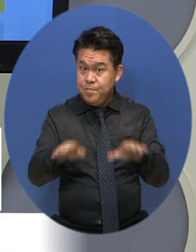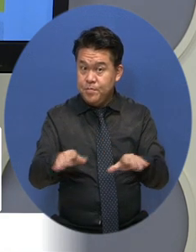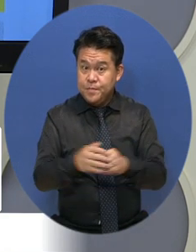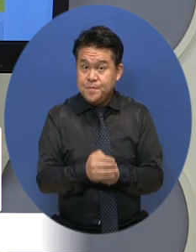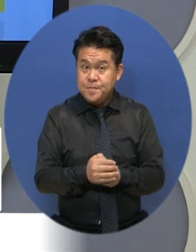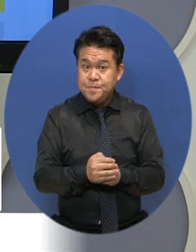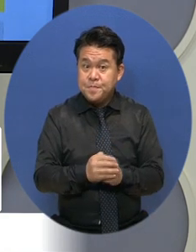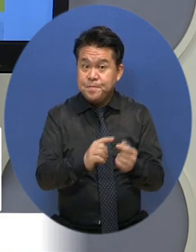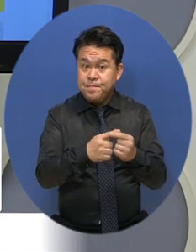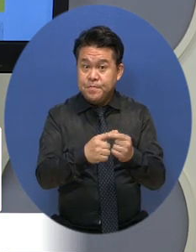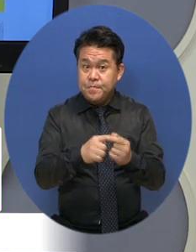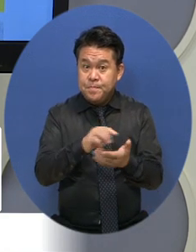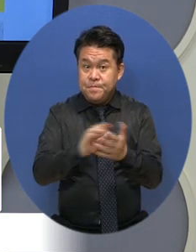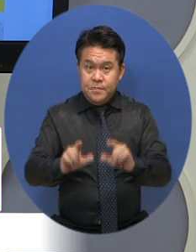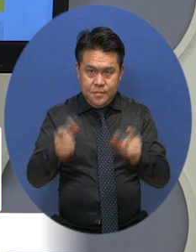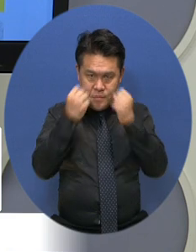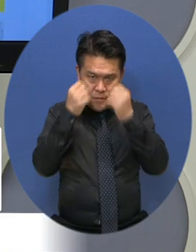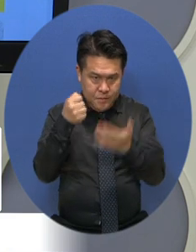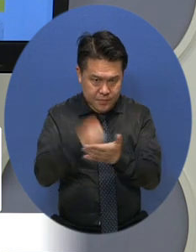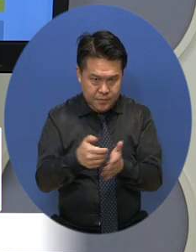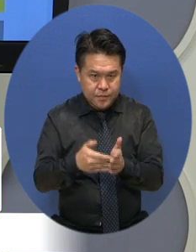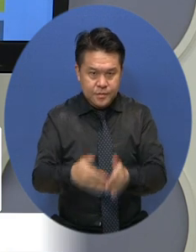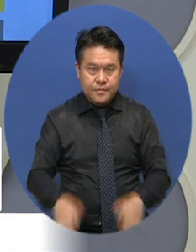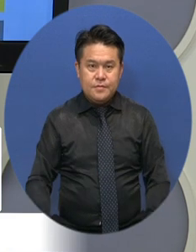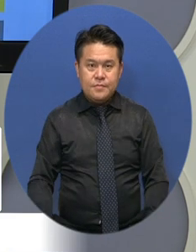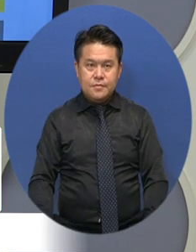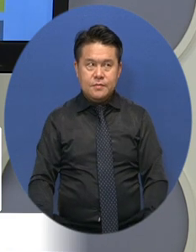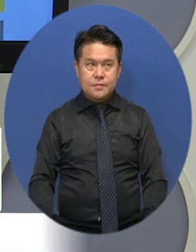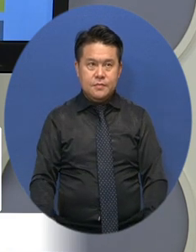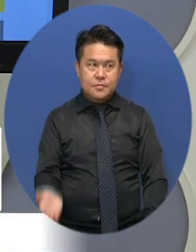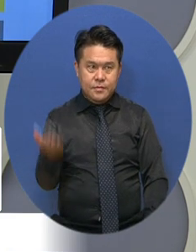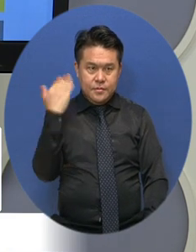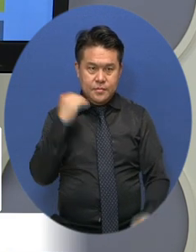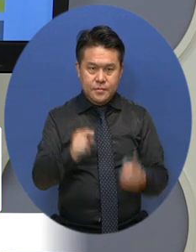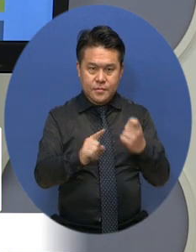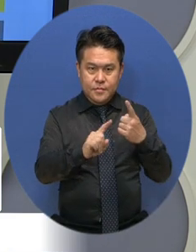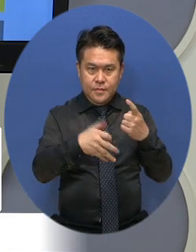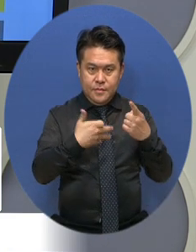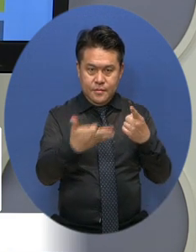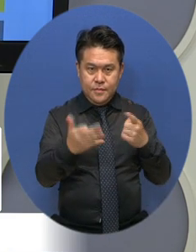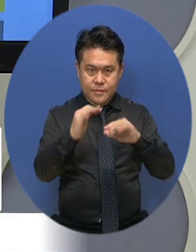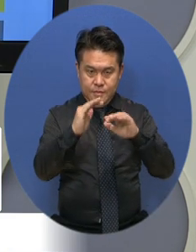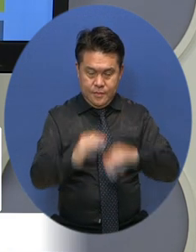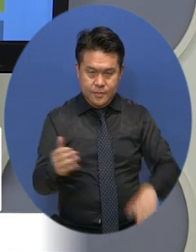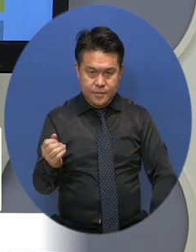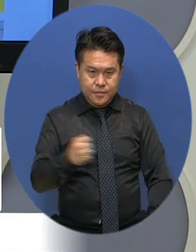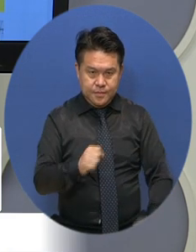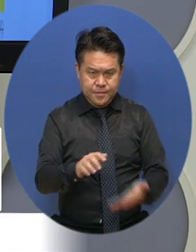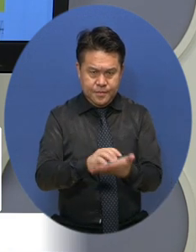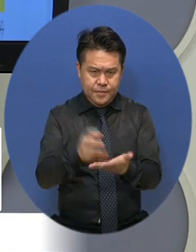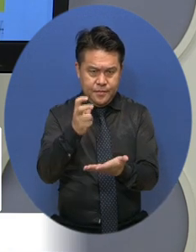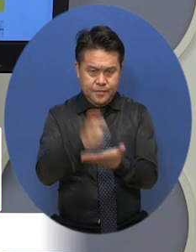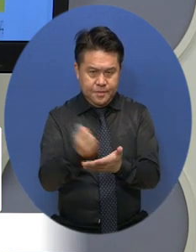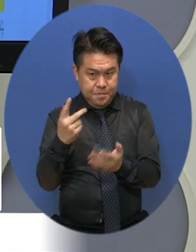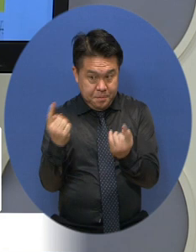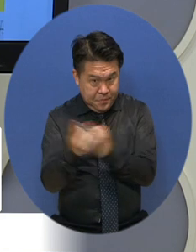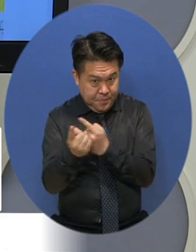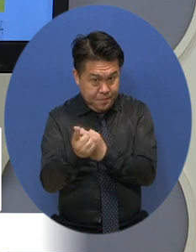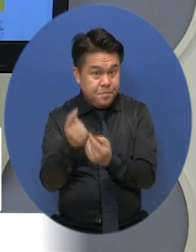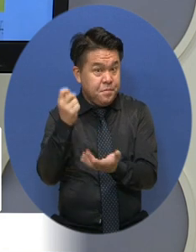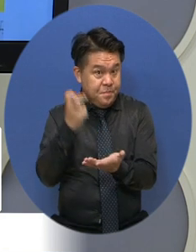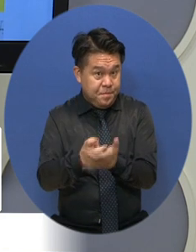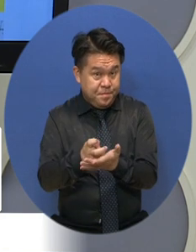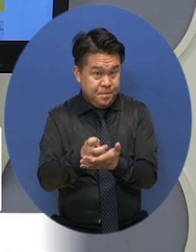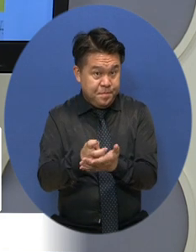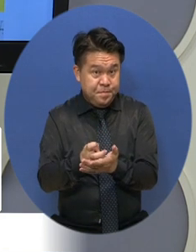점자 에 날로 새롭게 재정 되는데요 지난 19일 이 같은 내용을 담은 점자 법 일부개정법률안